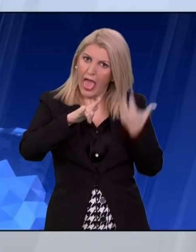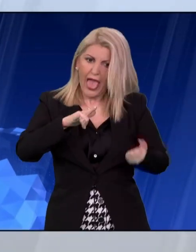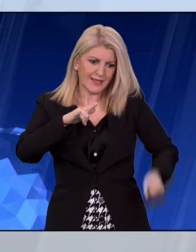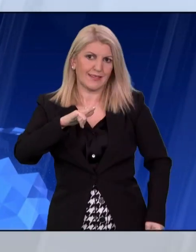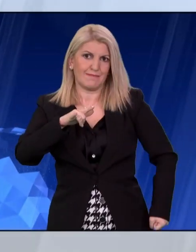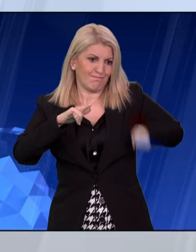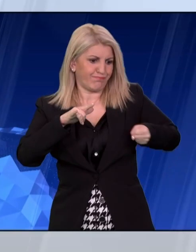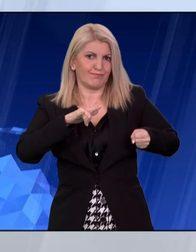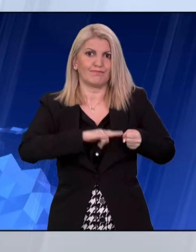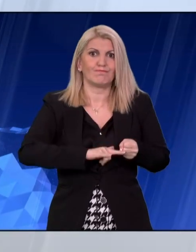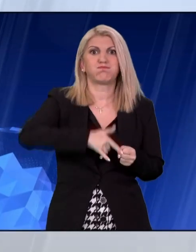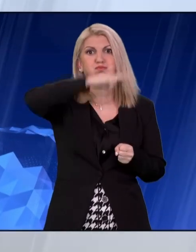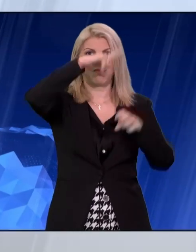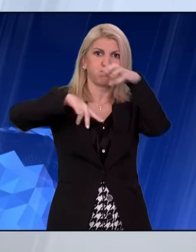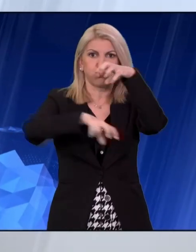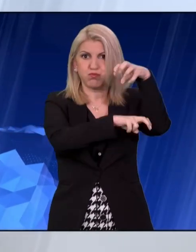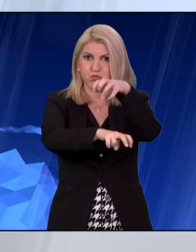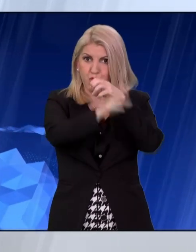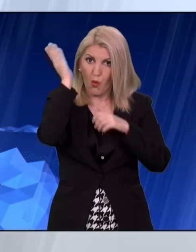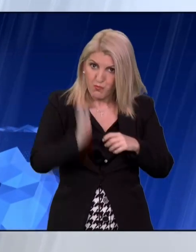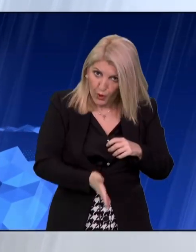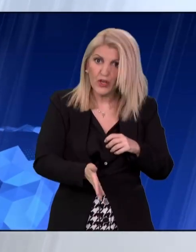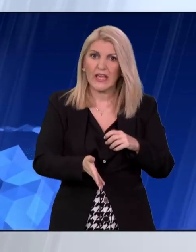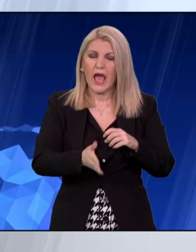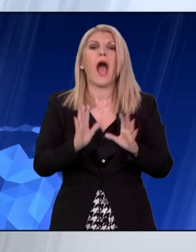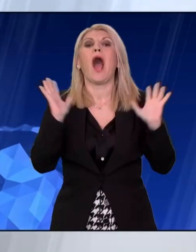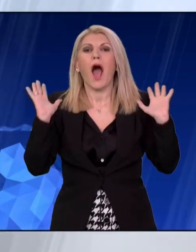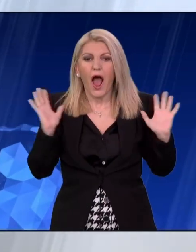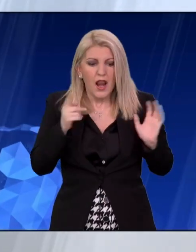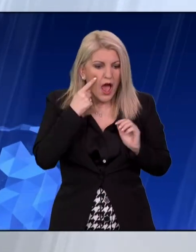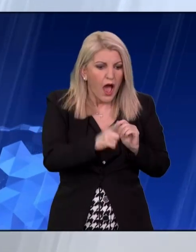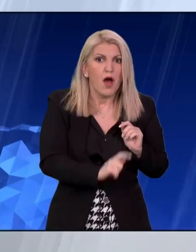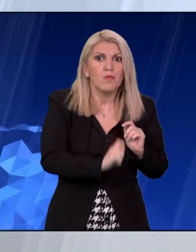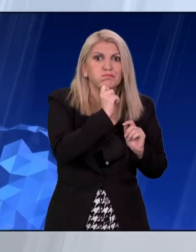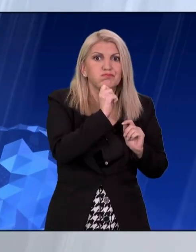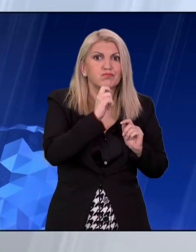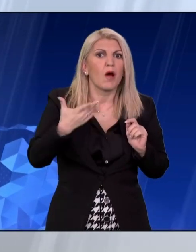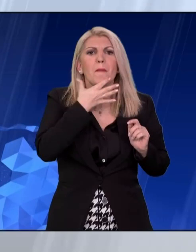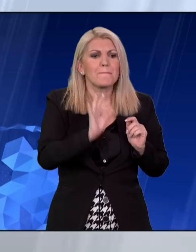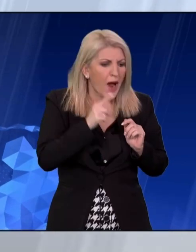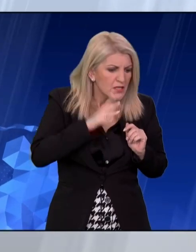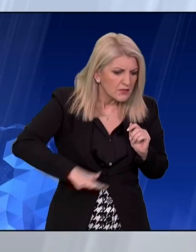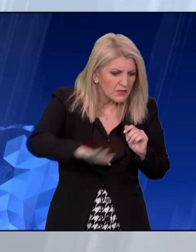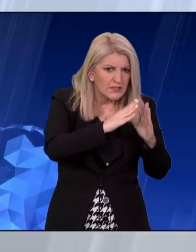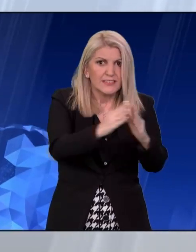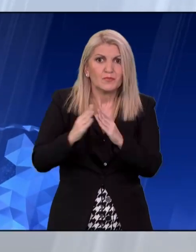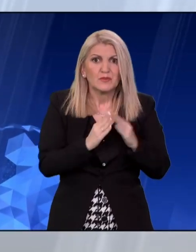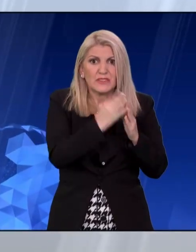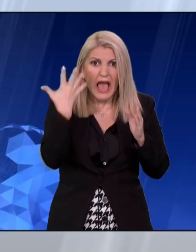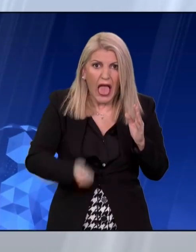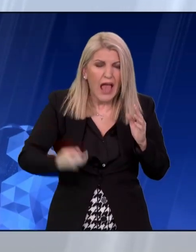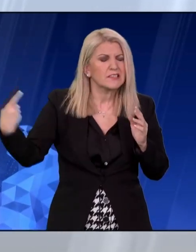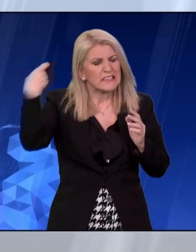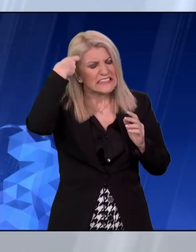ήρωάς μου αλλά τον ήθελα όρθιο κοίτα ένα αστέρι κοίτα ένα αστέρι που μου έφυγε